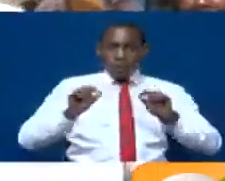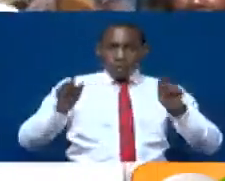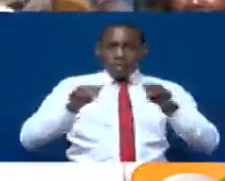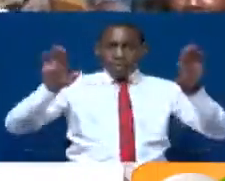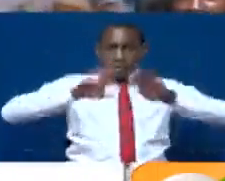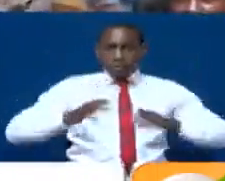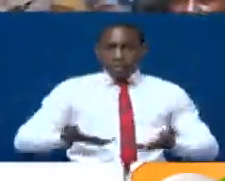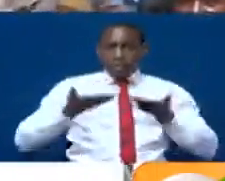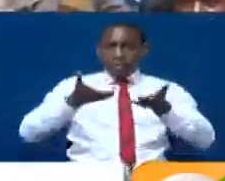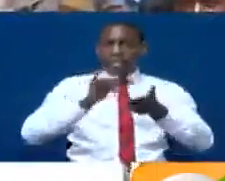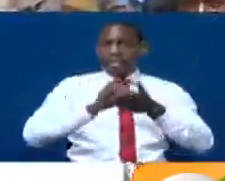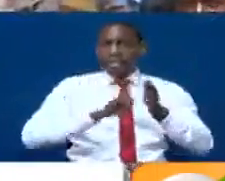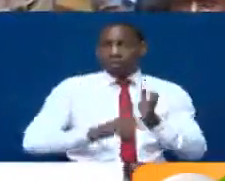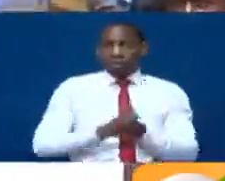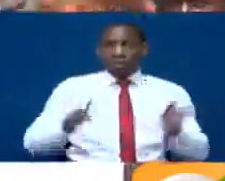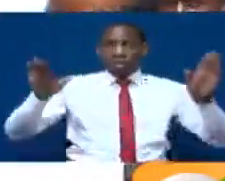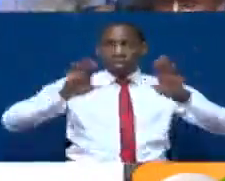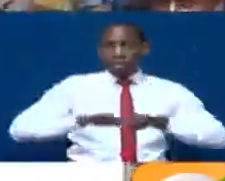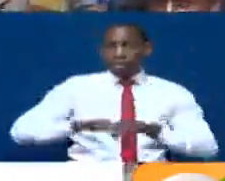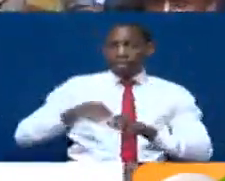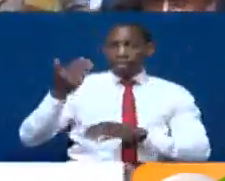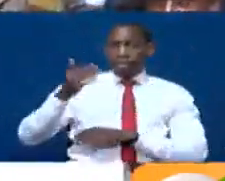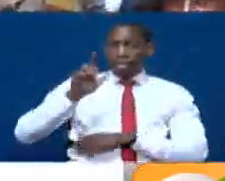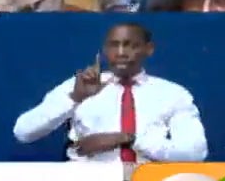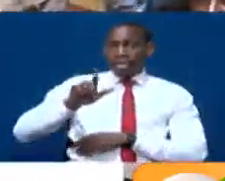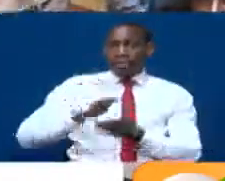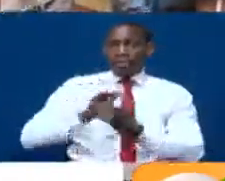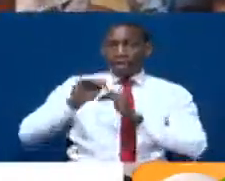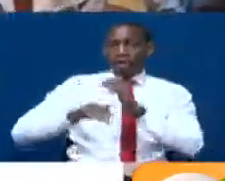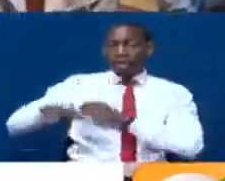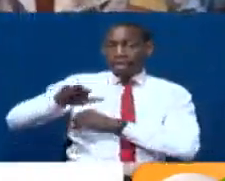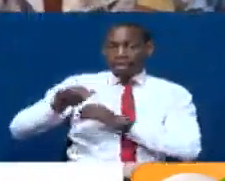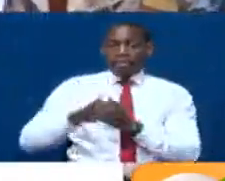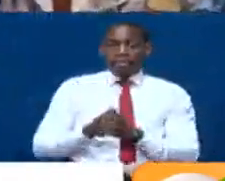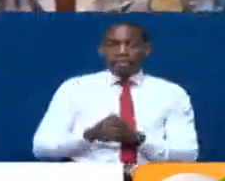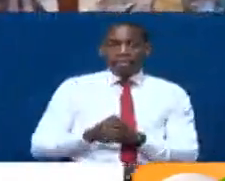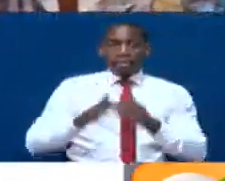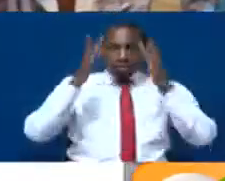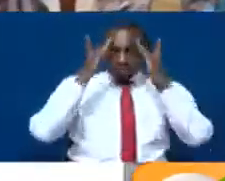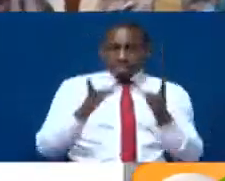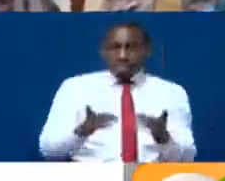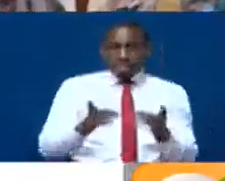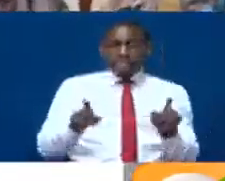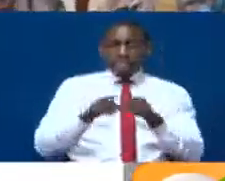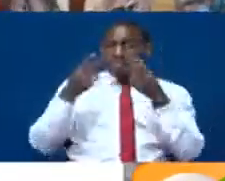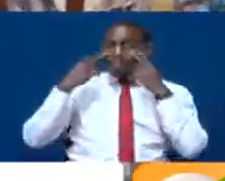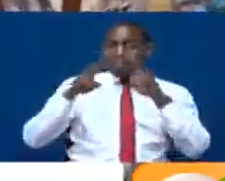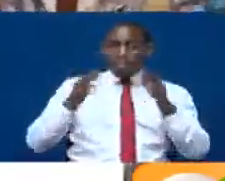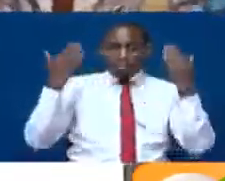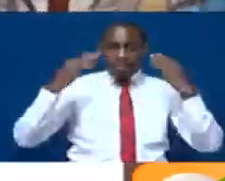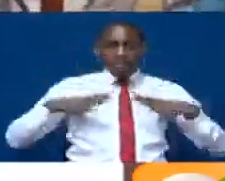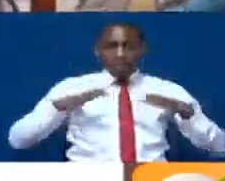Valley. Ya kwamba Rift Valley kule Laikipia na pande hizo zote. Tumeamua na nimeona Wameru